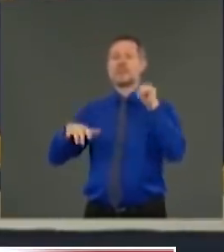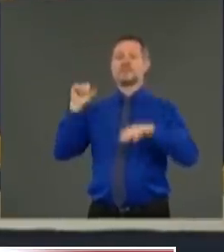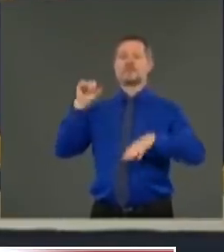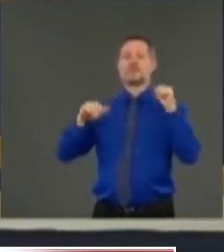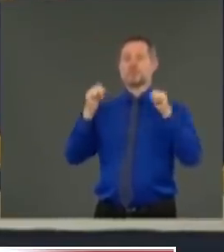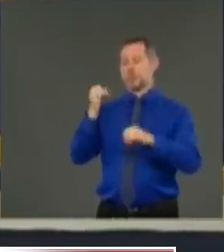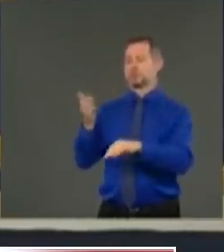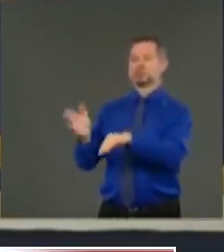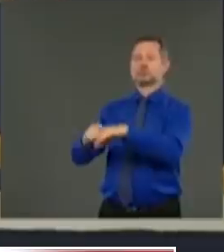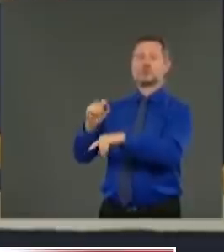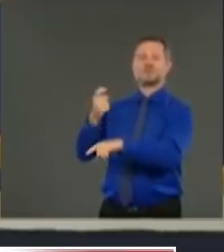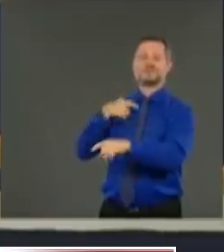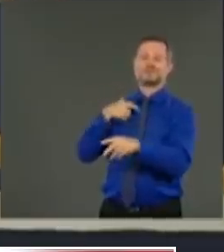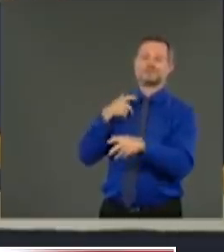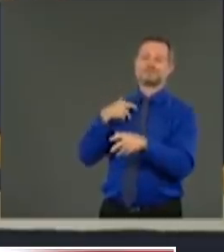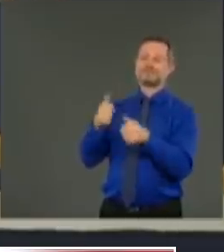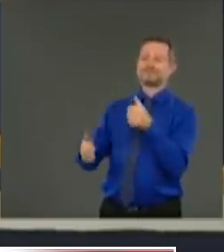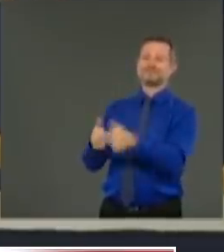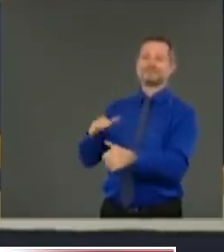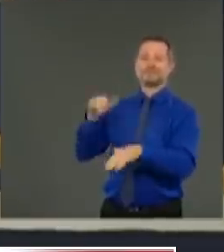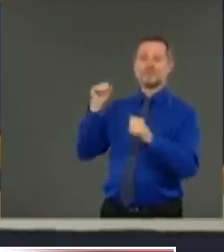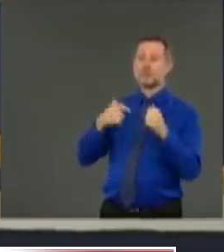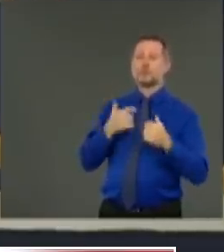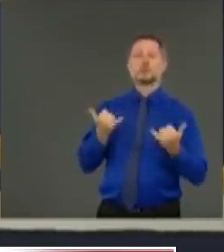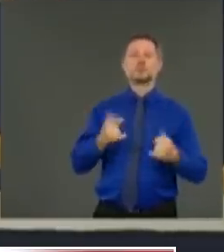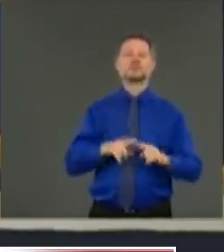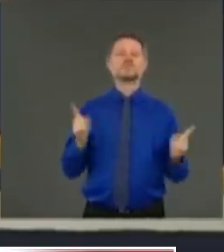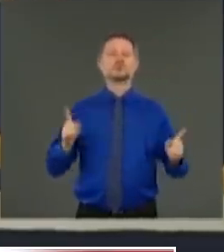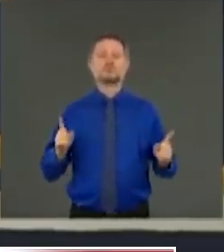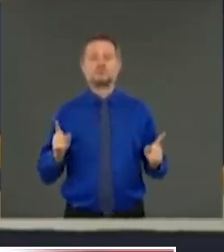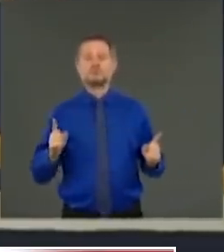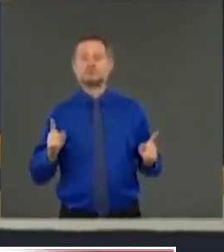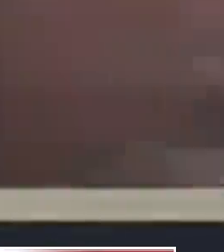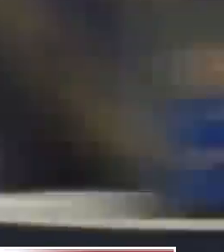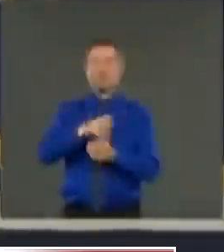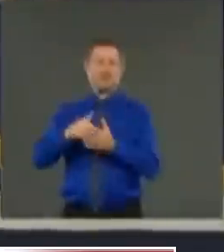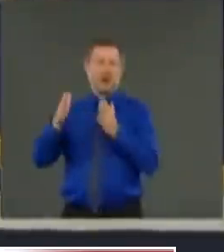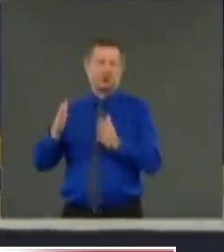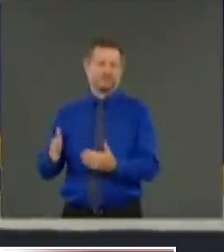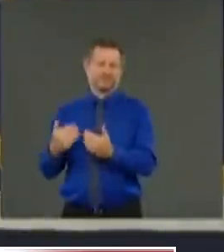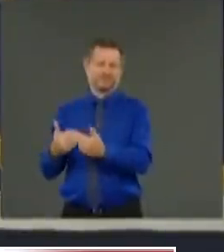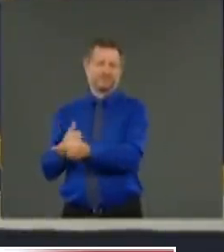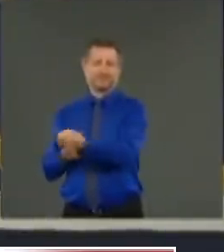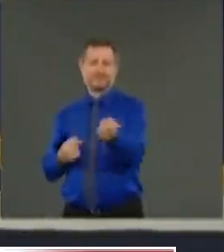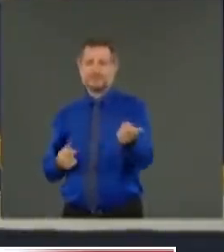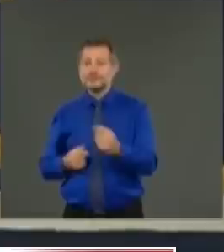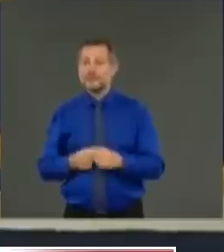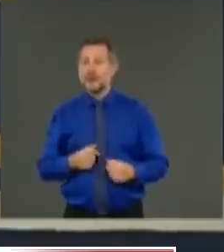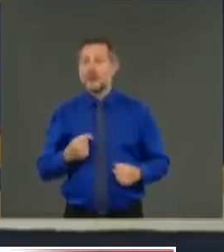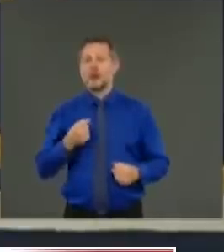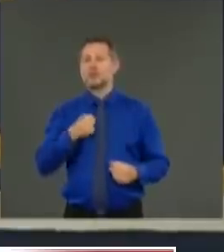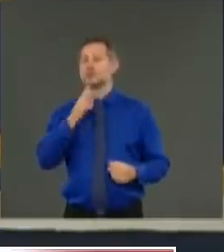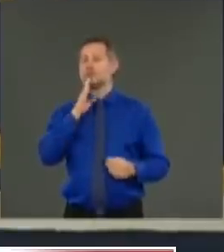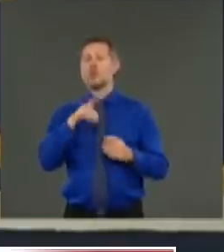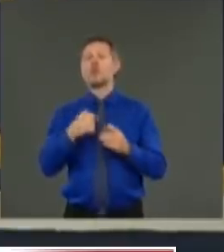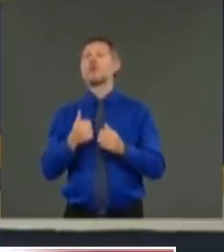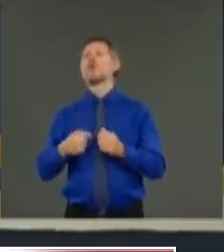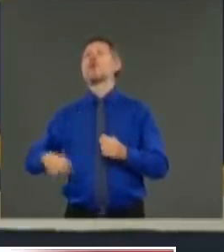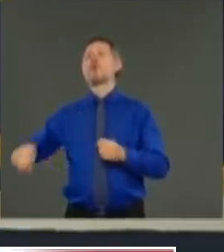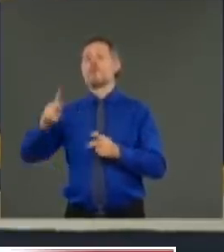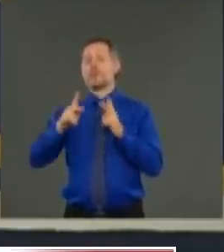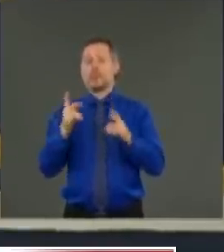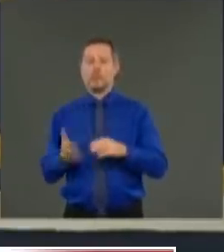уехать. Нет. Приоритет изменился. Мы пытаемся убедить людей вернуться. Я буквально весь день говорю с